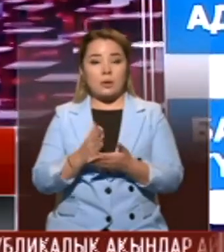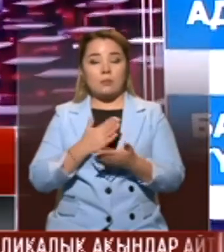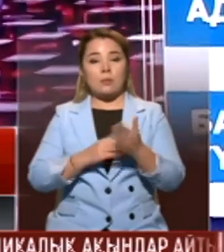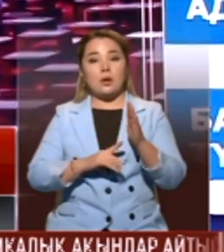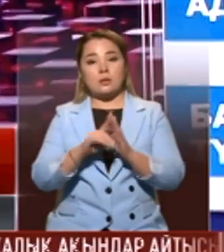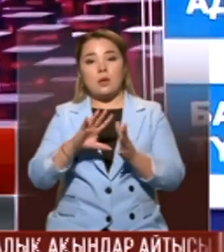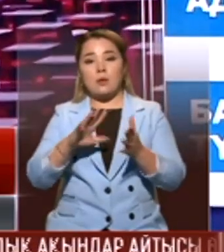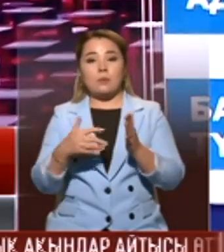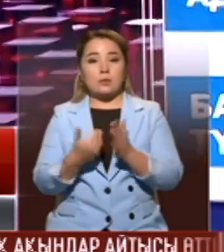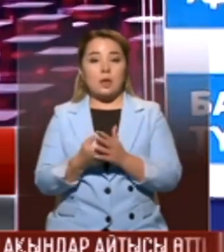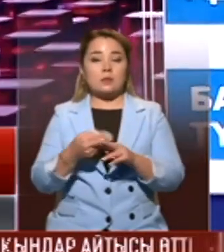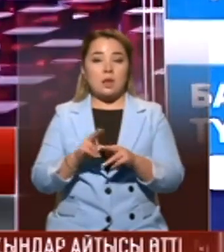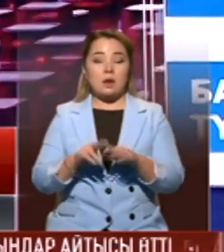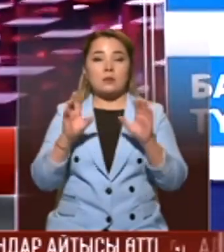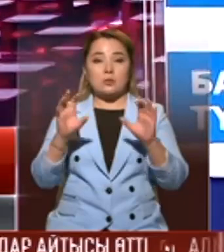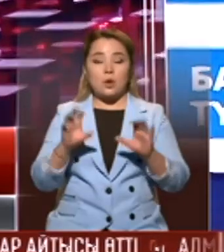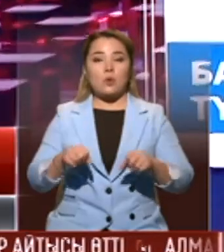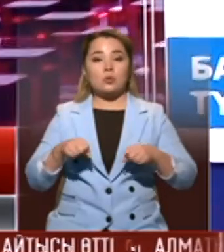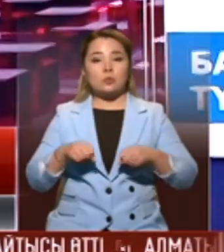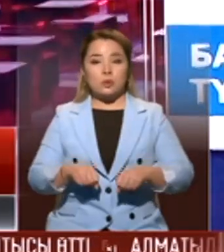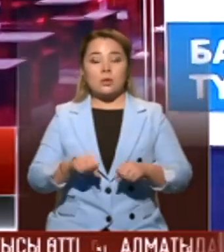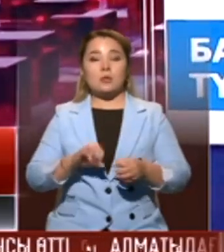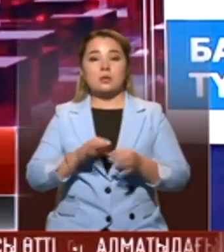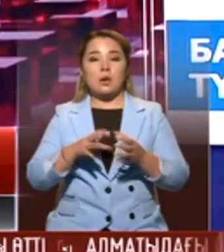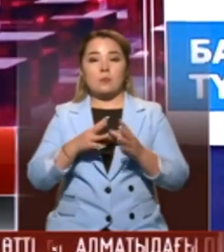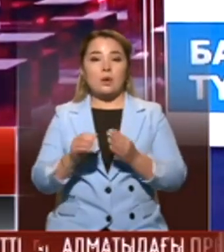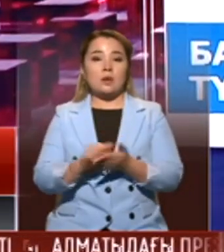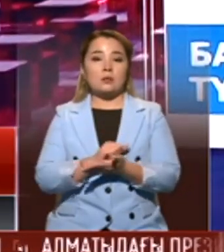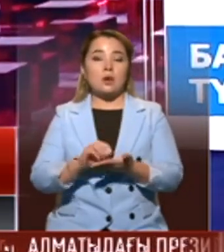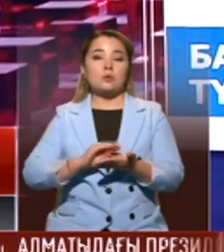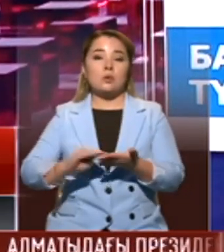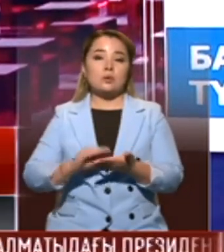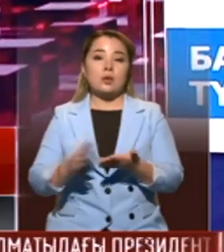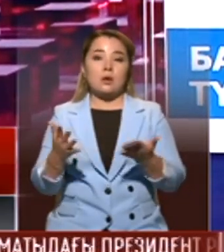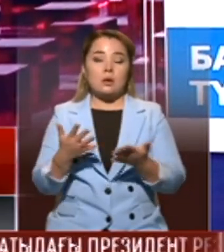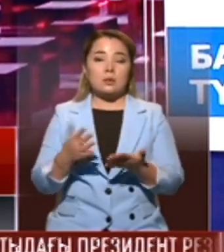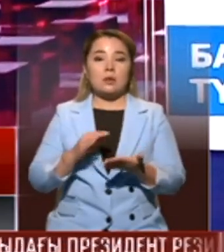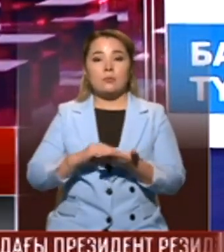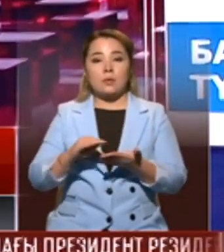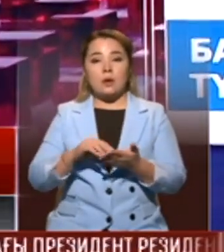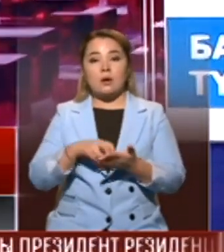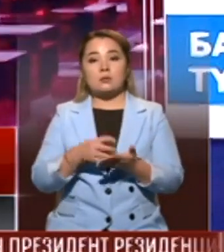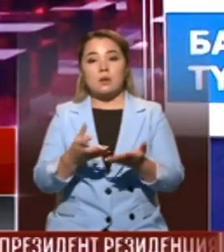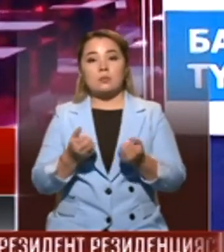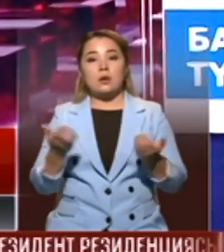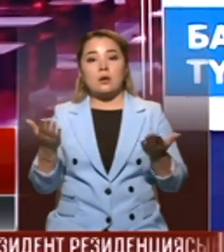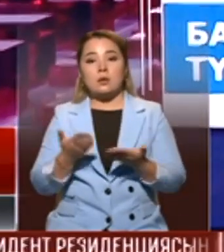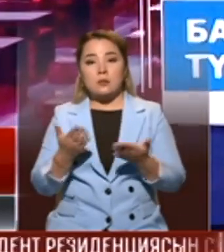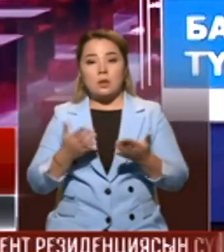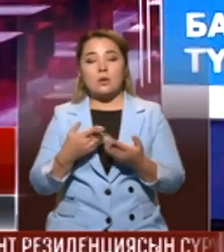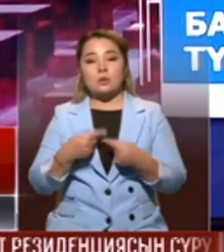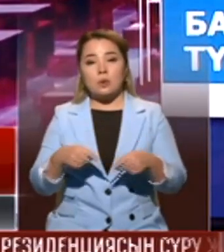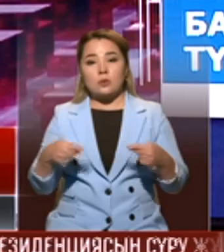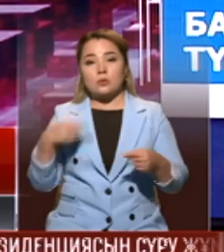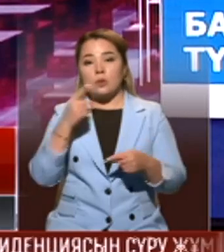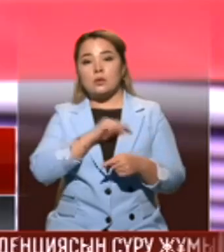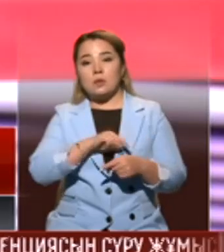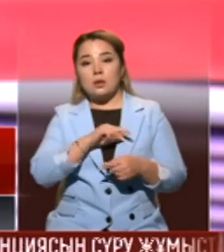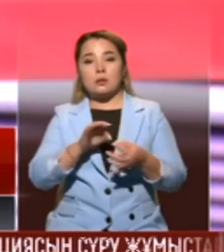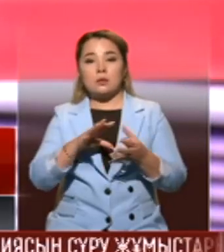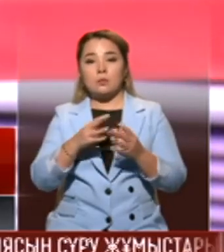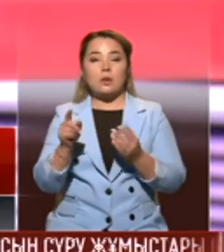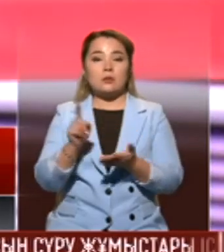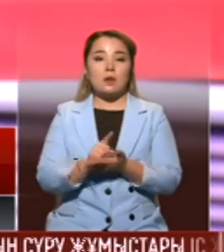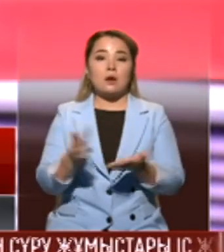аяқ құқықтарын, заңын, актты қалай толтыру керек, жаңа хаттаманы қалай алу керек, хаттаманың түр сипаты қалай болуға